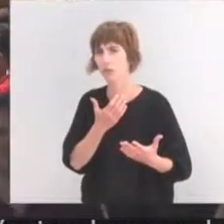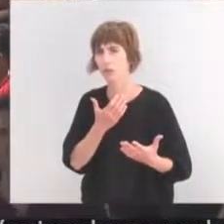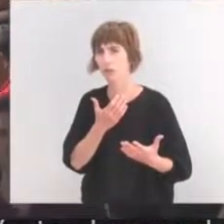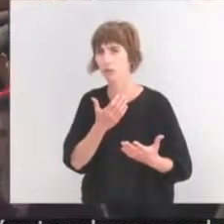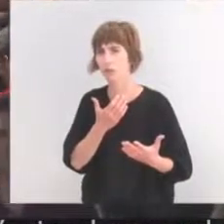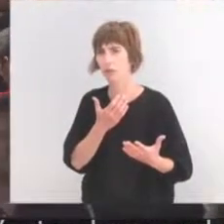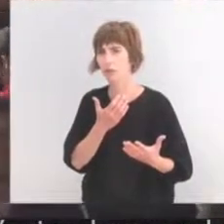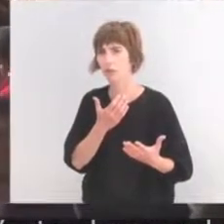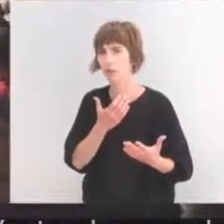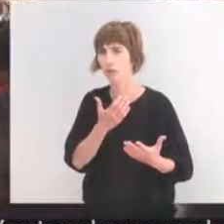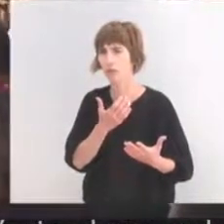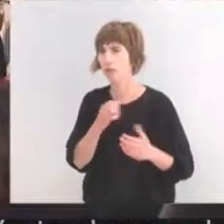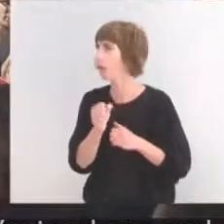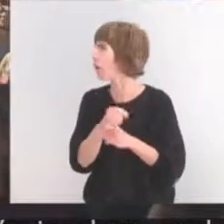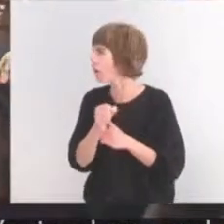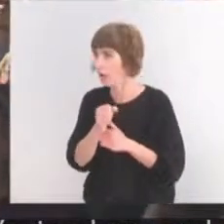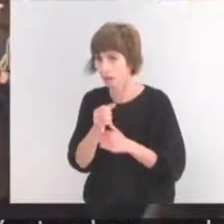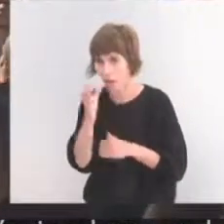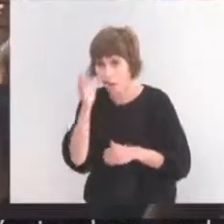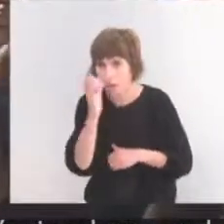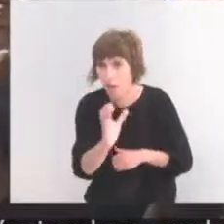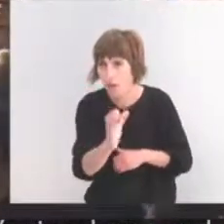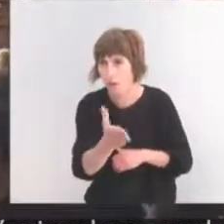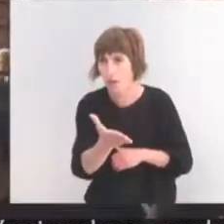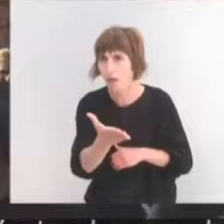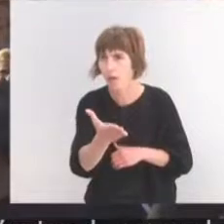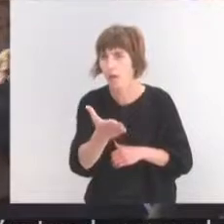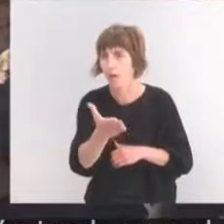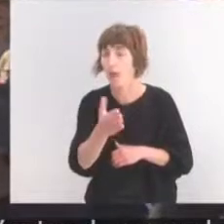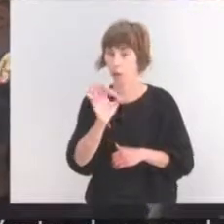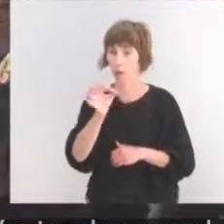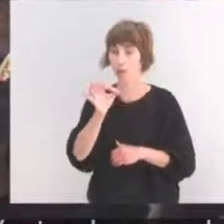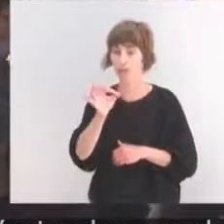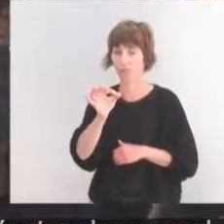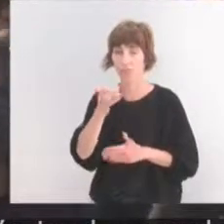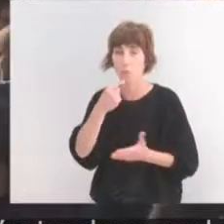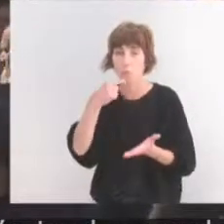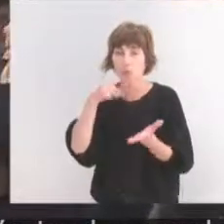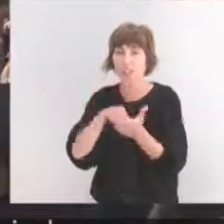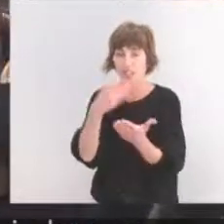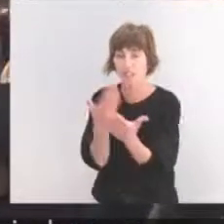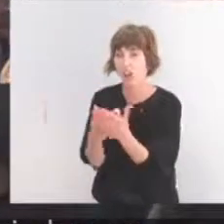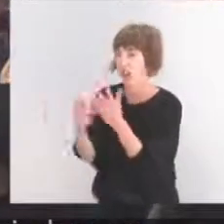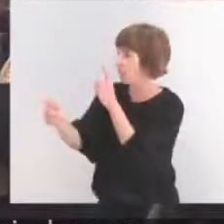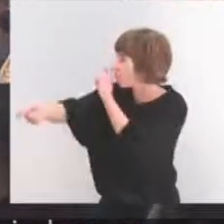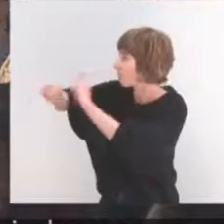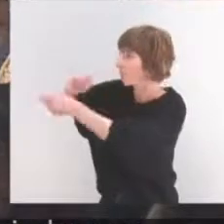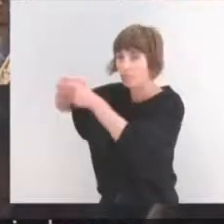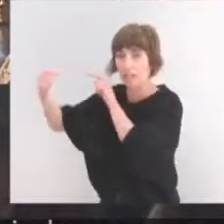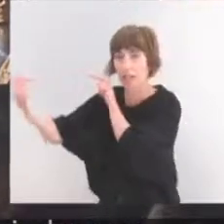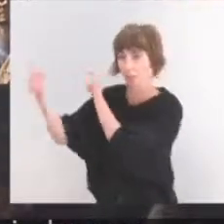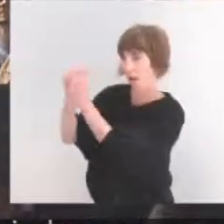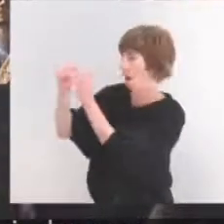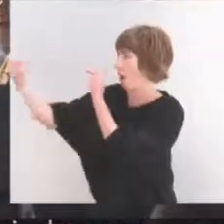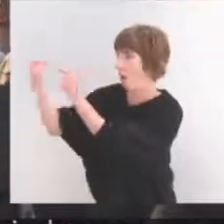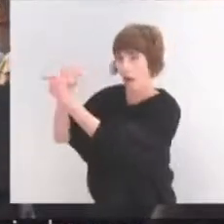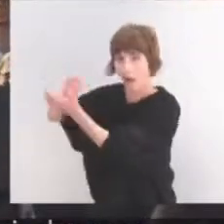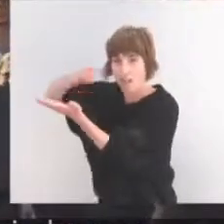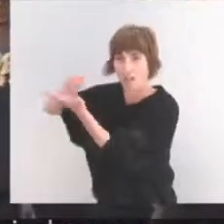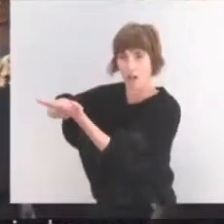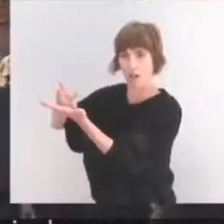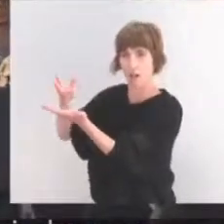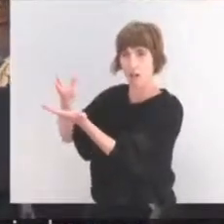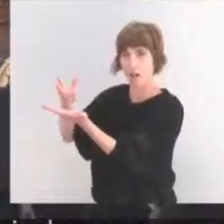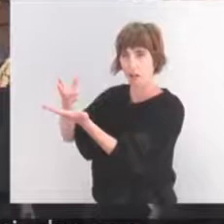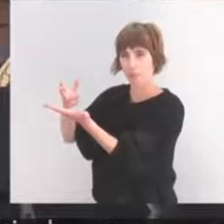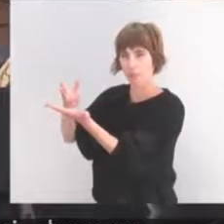Ouais, j'aurais préféré souvent avoir ces débats-là, ils nous auraient tous grandi. On aurait vu que